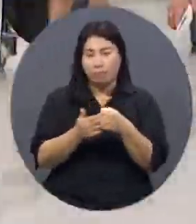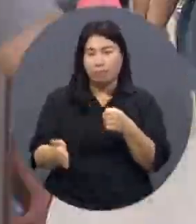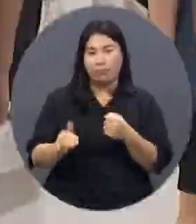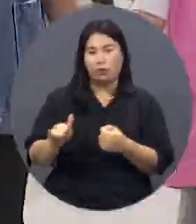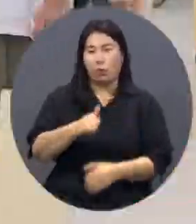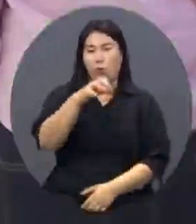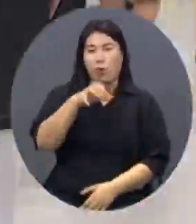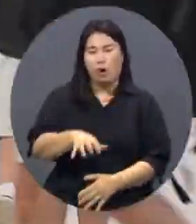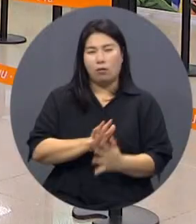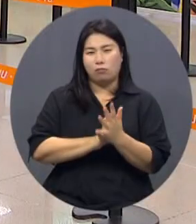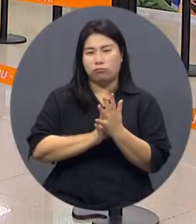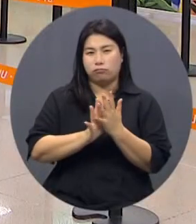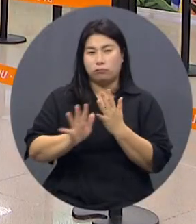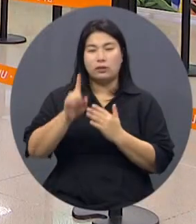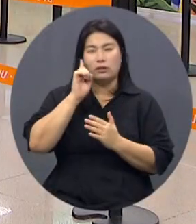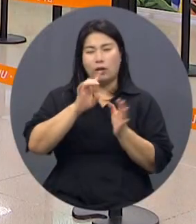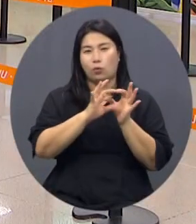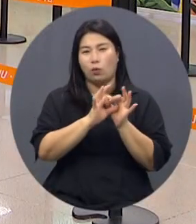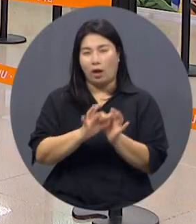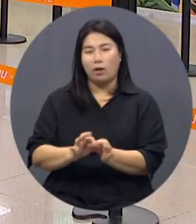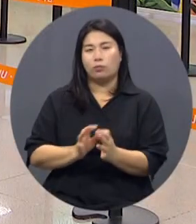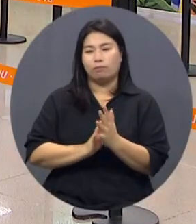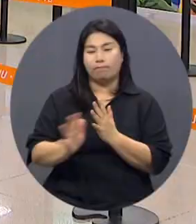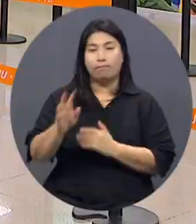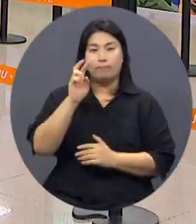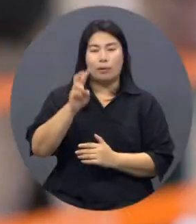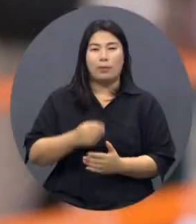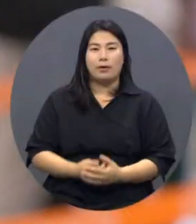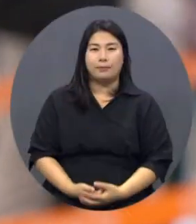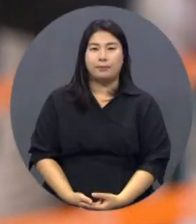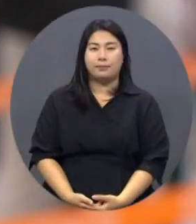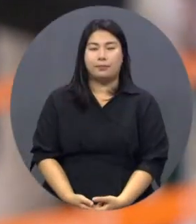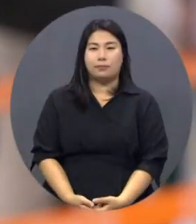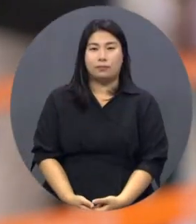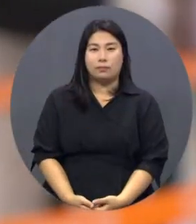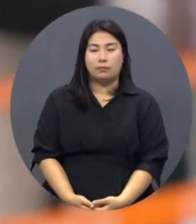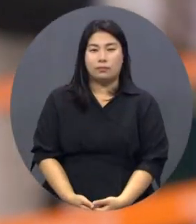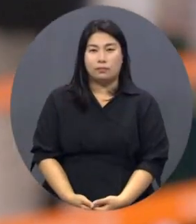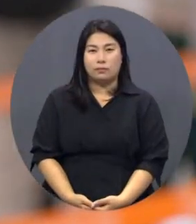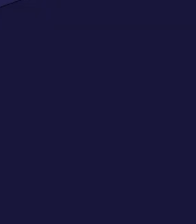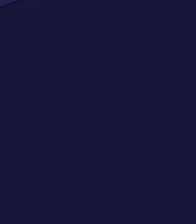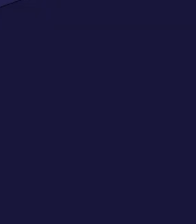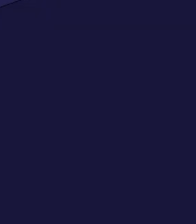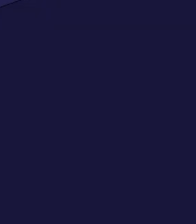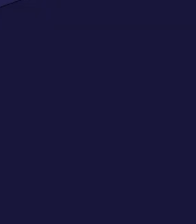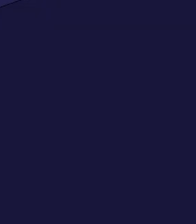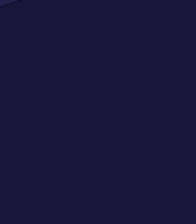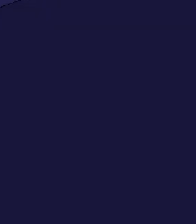제주공항의 귀가 행렬은 내일도 이어질 전망입니다. MBC 뉴스 송원일입니다.